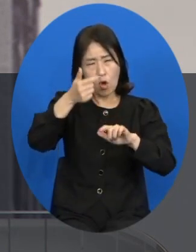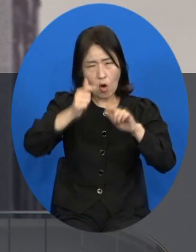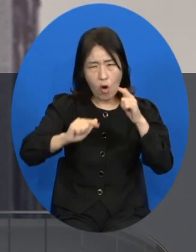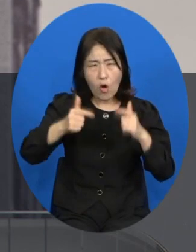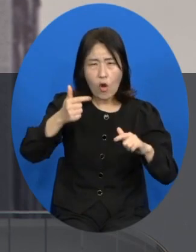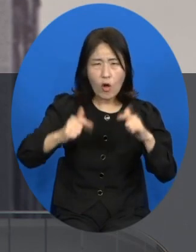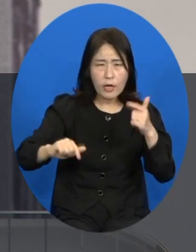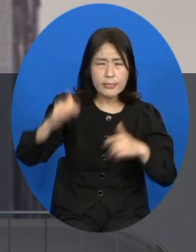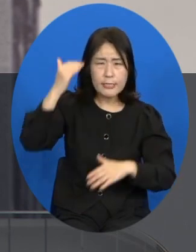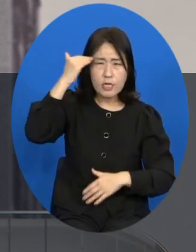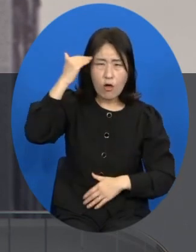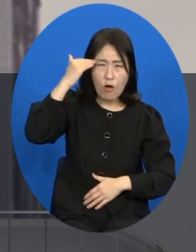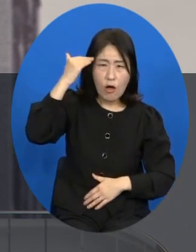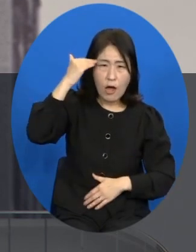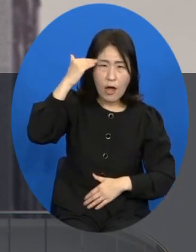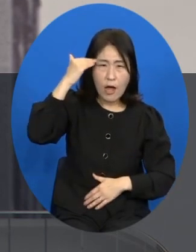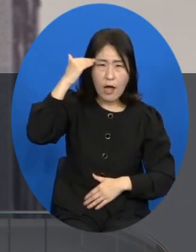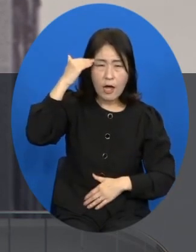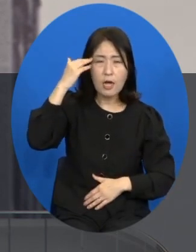저항과